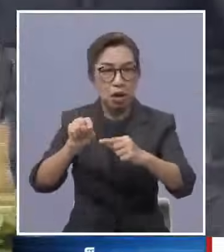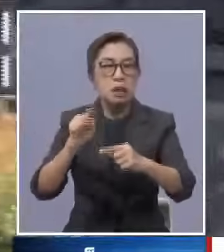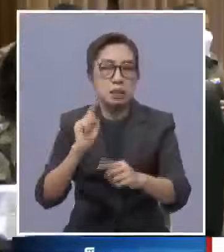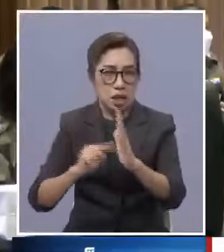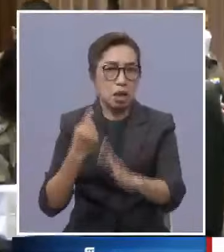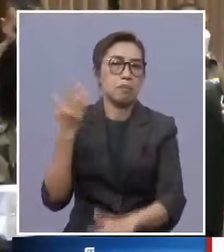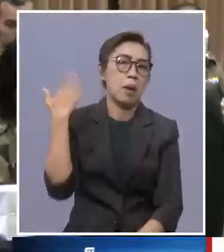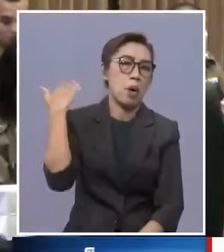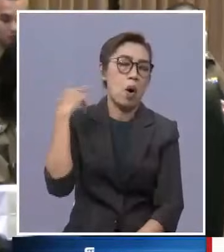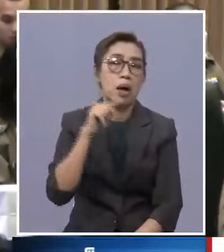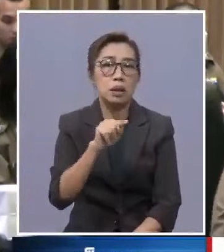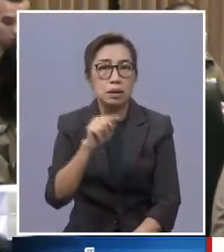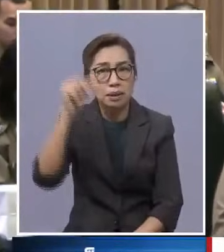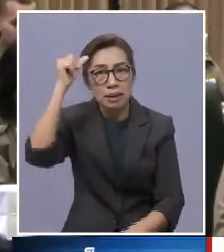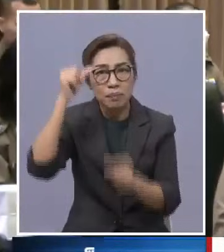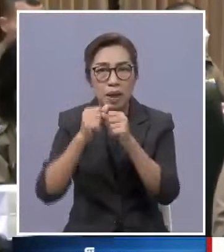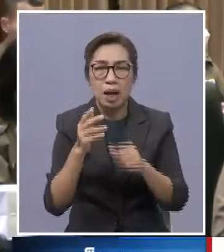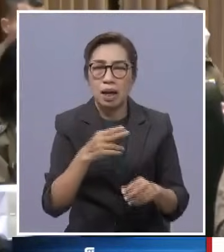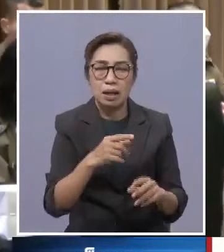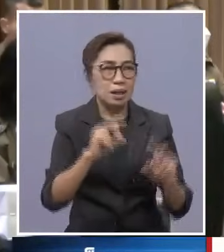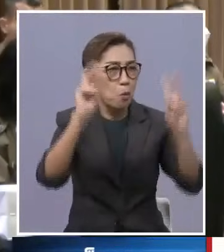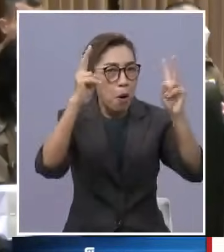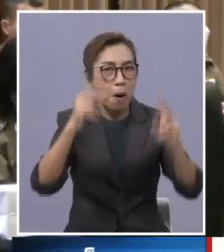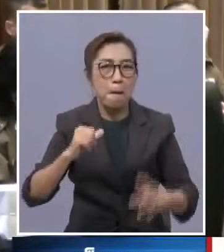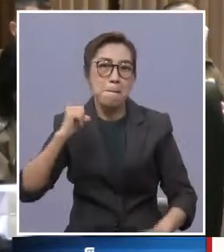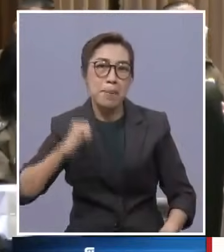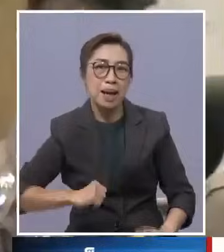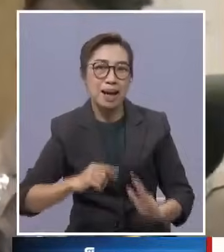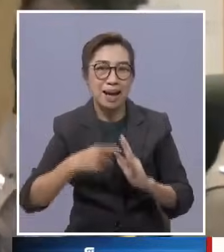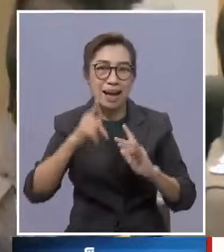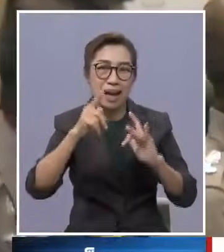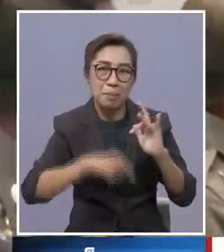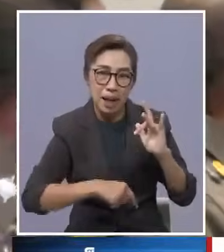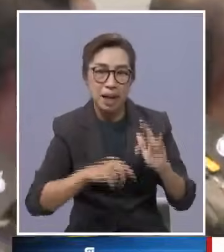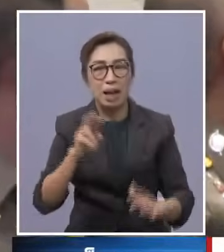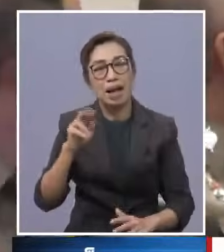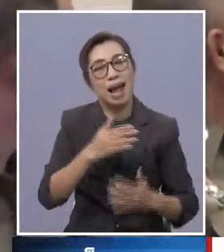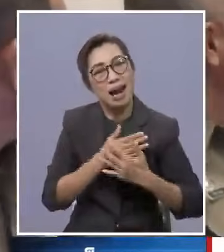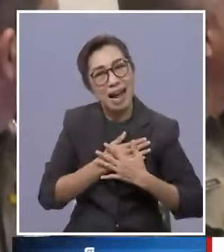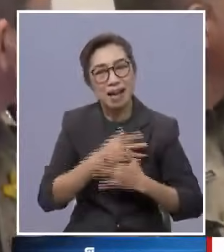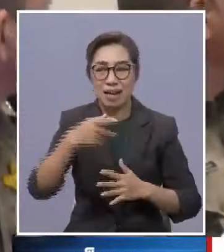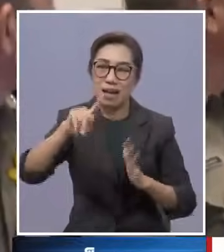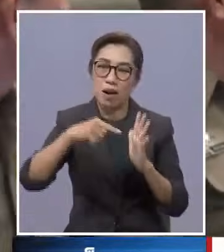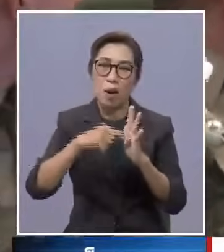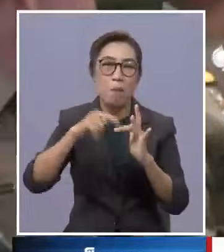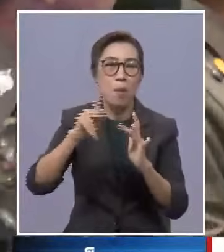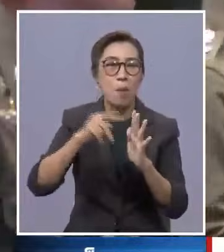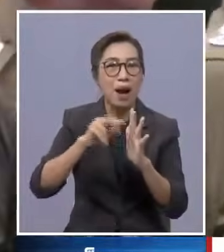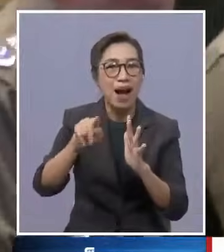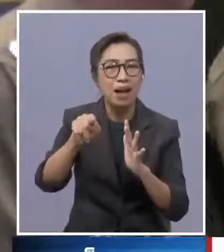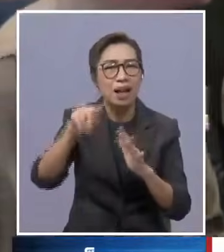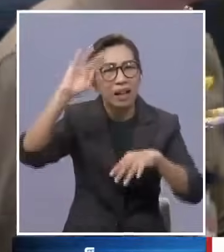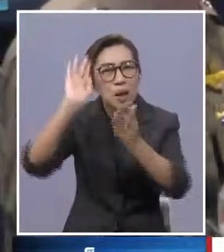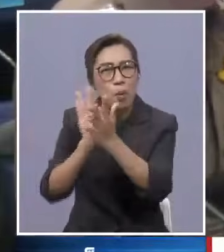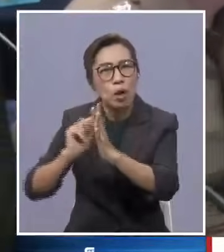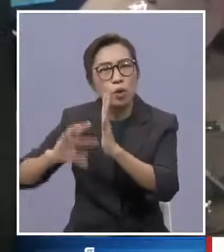งแต่คดีเป้รักผู้การน่ะแล้วก็ตามมาด้วยคดีกำนันนกอย่างคดีเป้รักผู้การที่มีการจับกุมผู้การชลบุรีกับตำรวจอีกหล